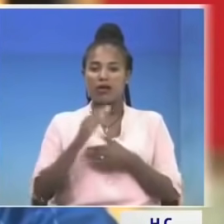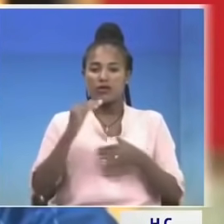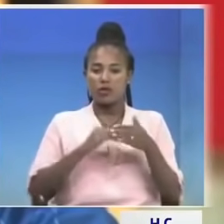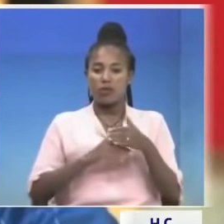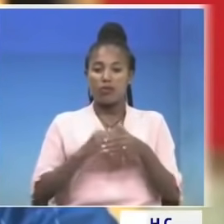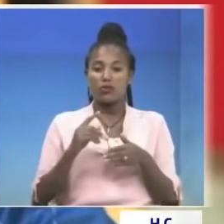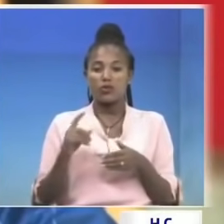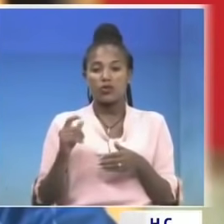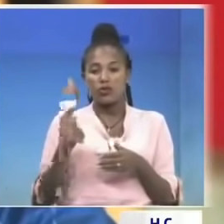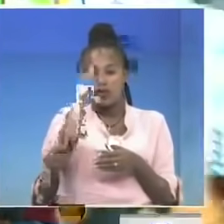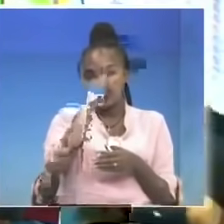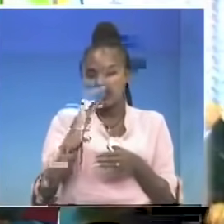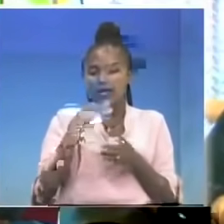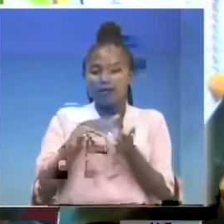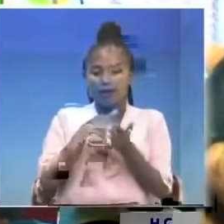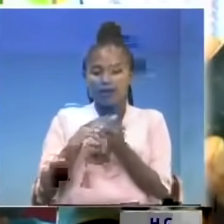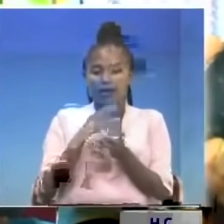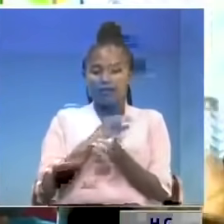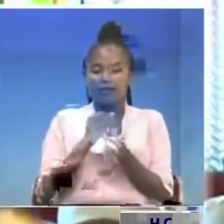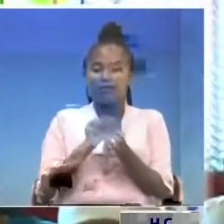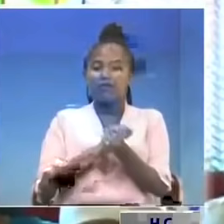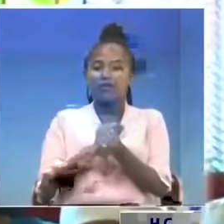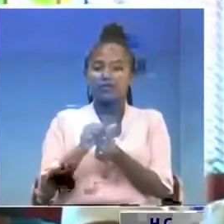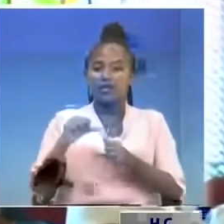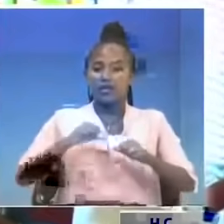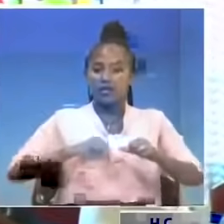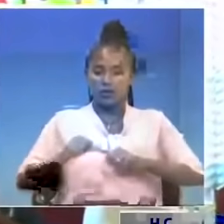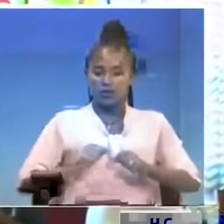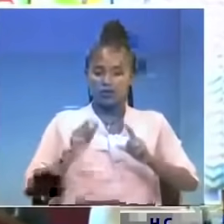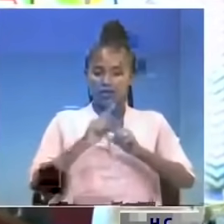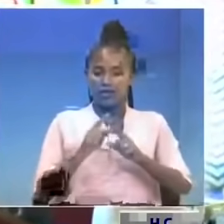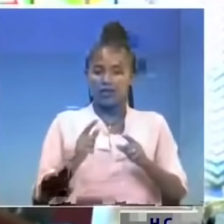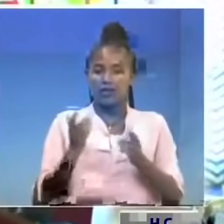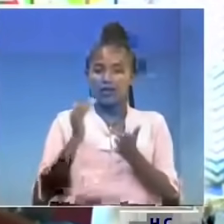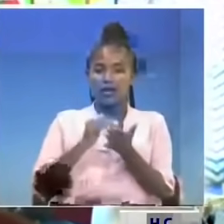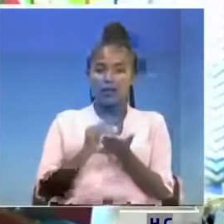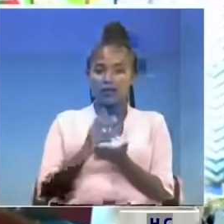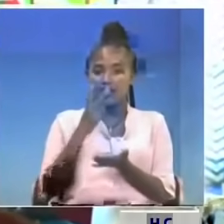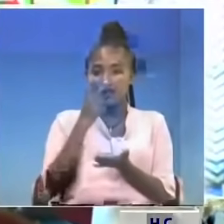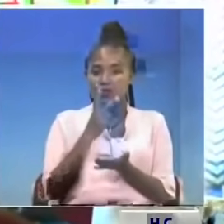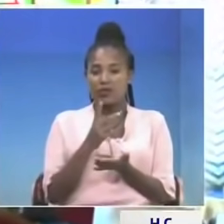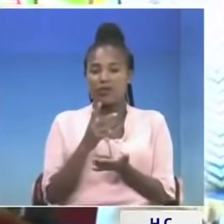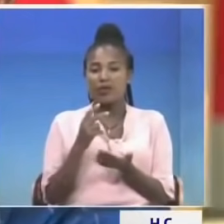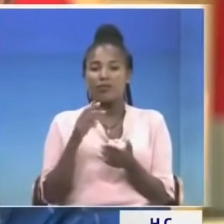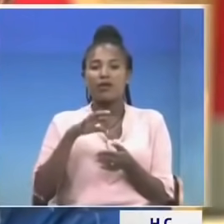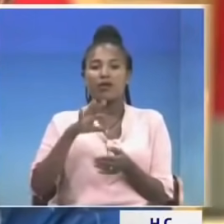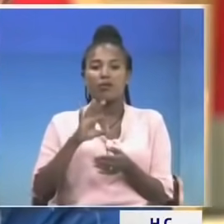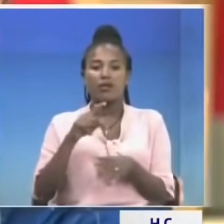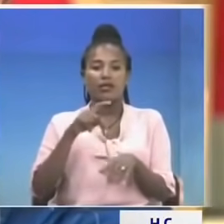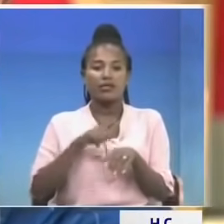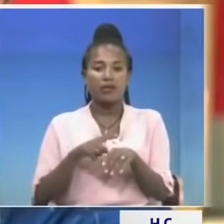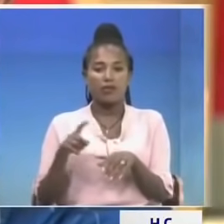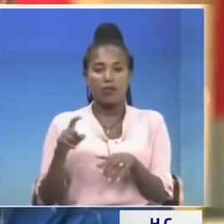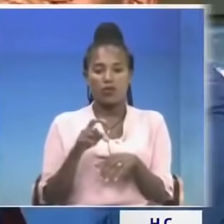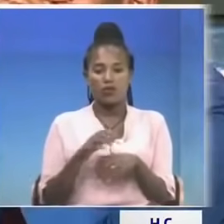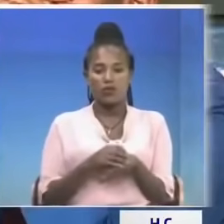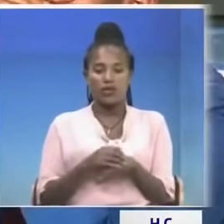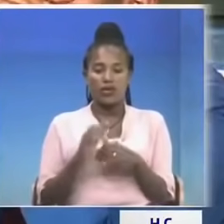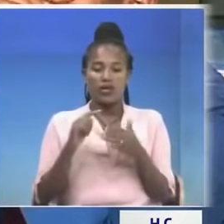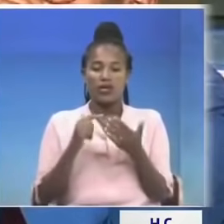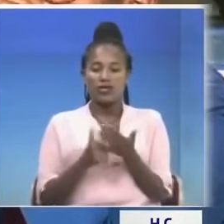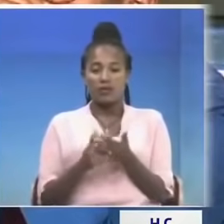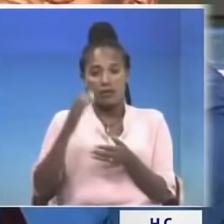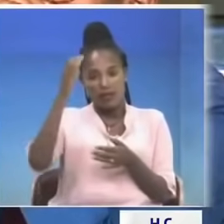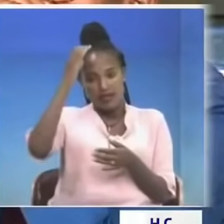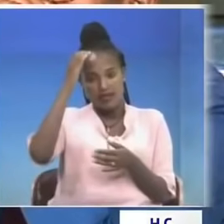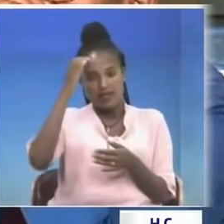ሆነው ኢትዮጵያን የማዳከምና የማፍረስ ሴራዎች በተደጋጋሚ እየተጎነጎኑ የሚገኙበት ወቅት በመሆኑ ለዚህም